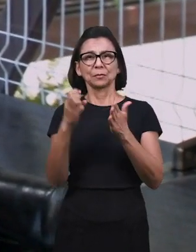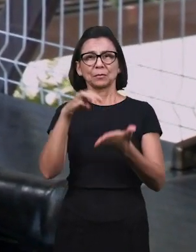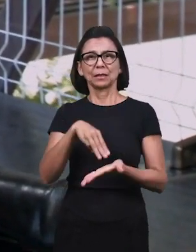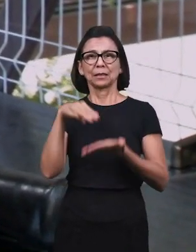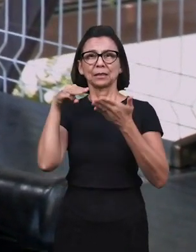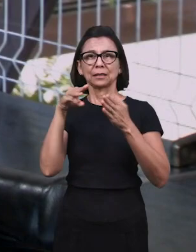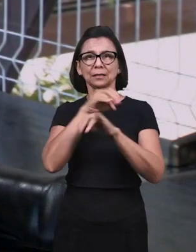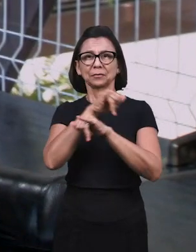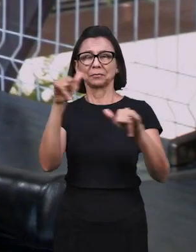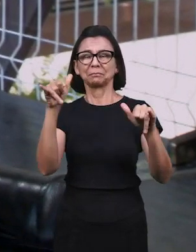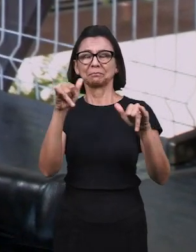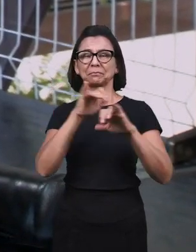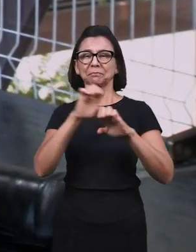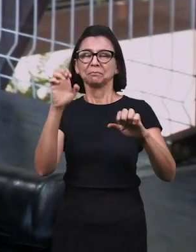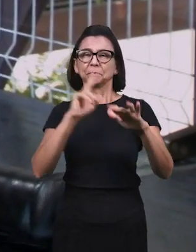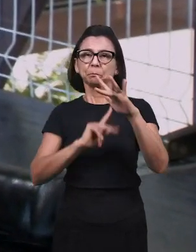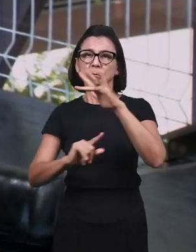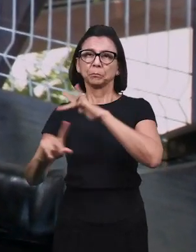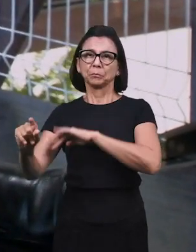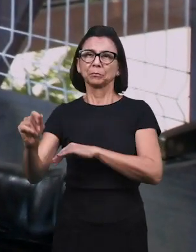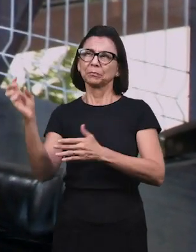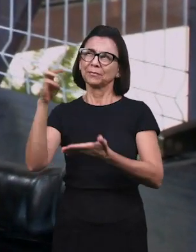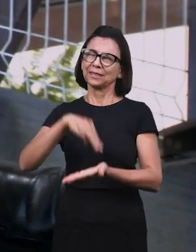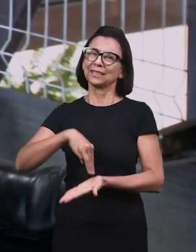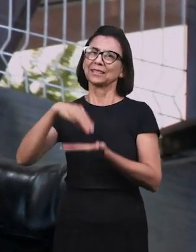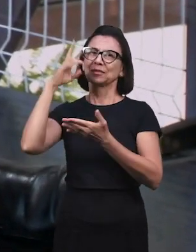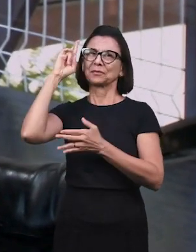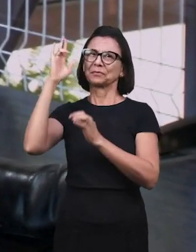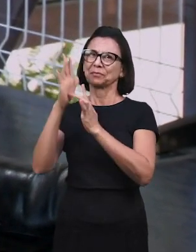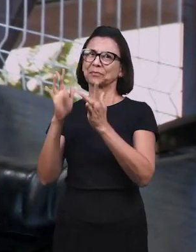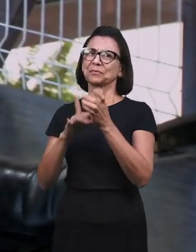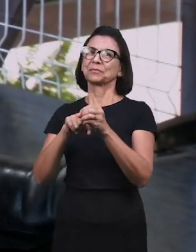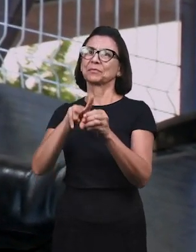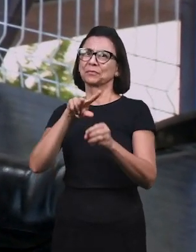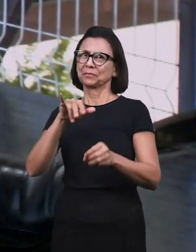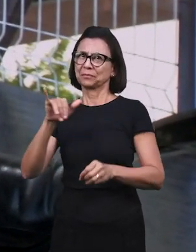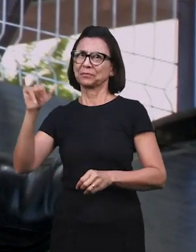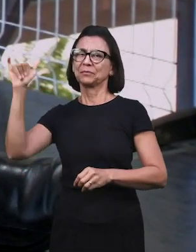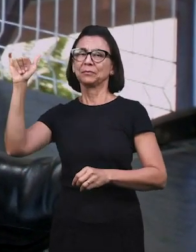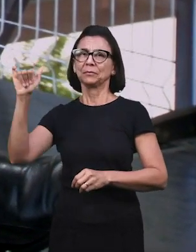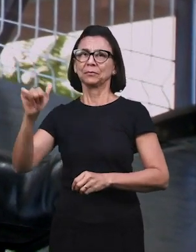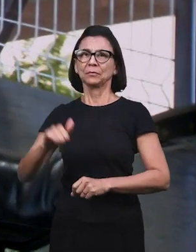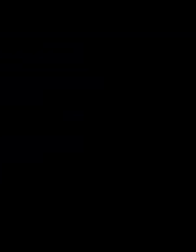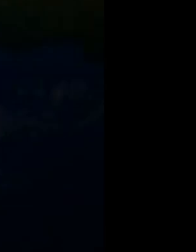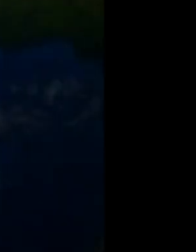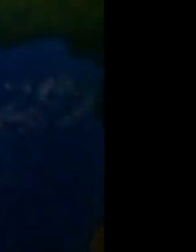Maranatha en annonçant l'Évangile éternel. Maranatha, le Seigneur Jésus vient.